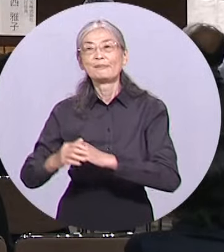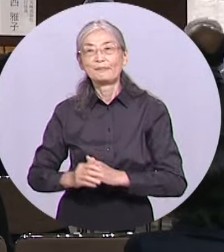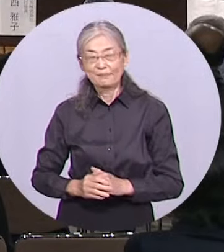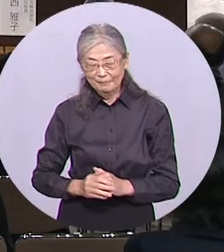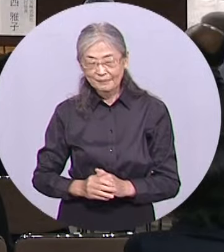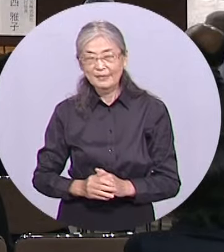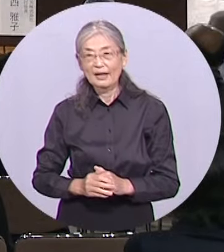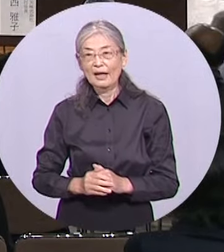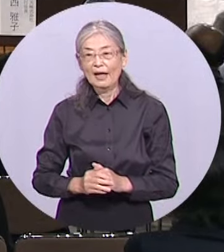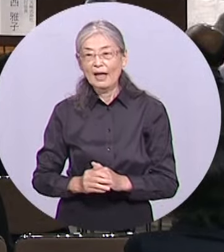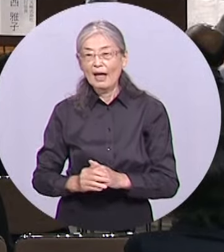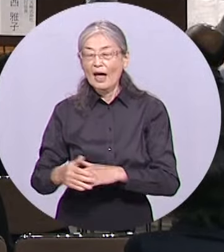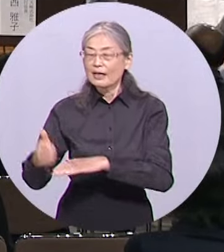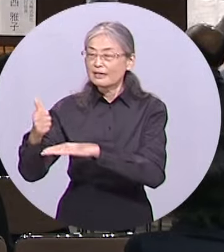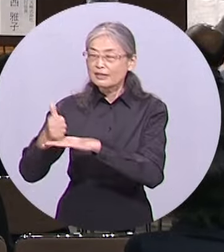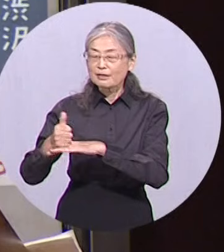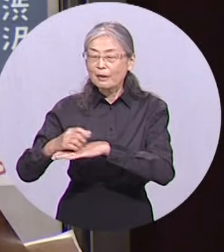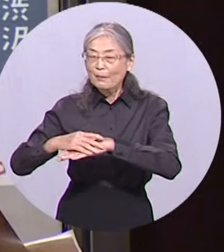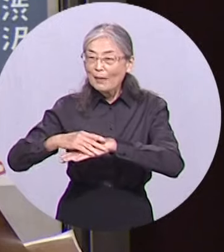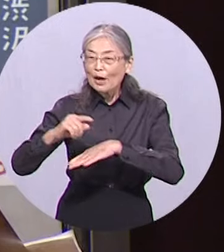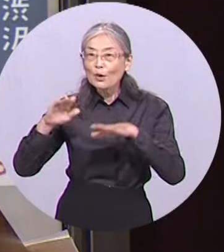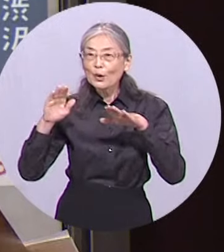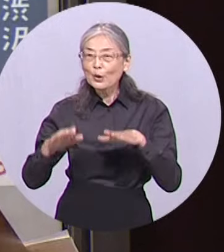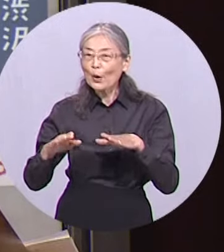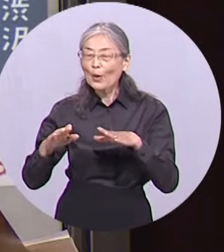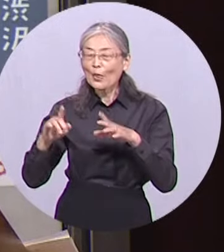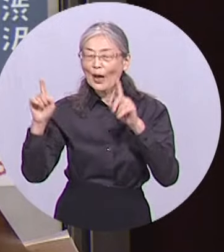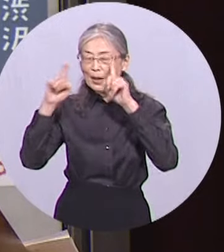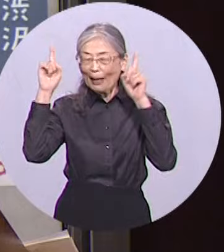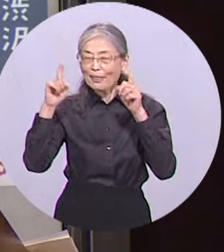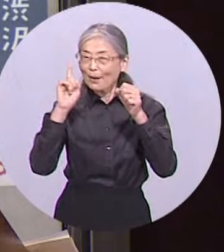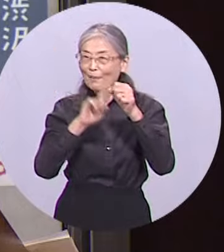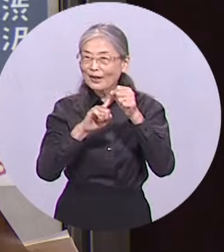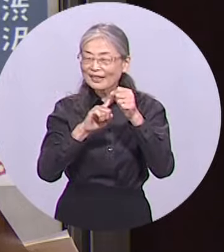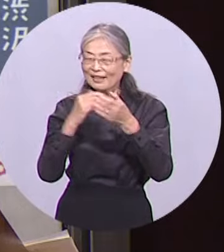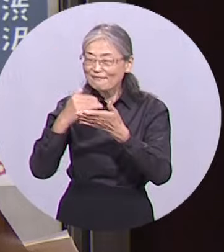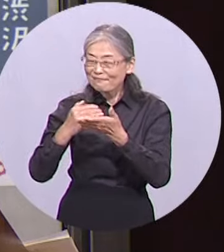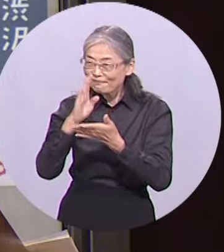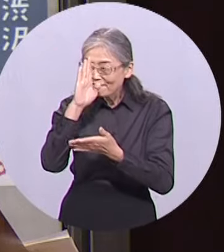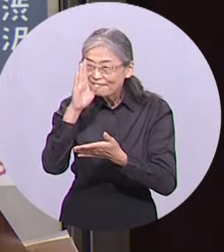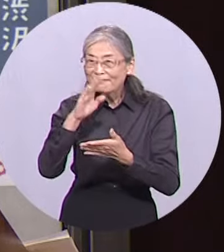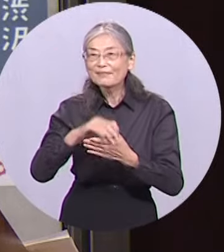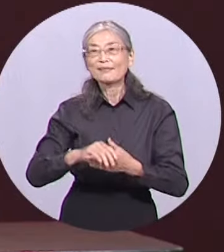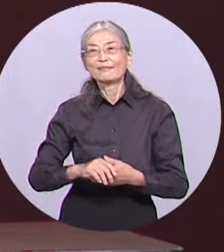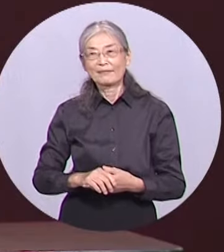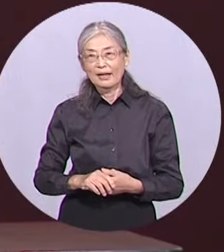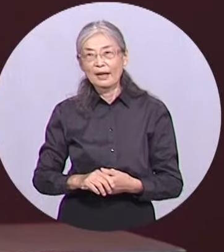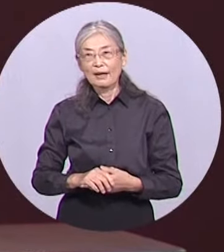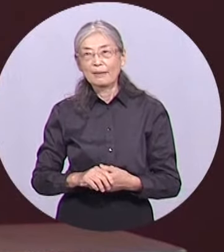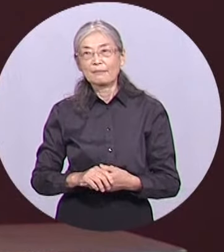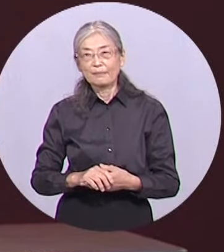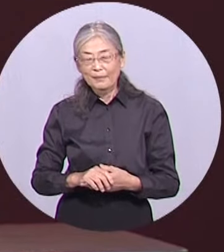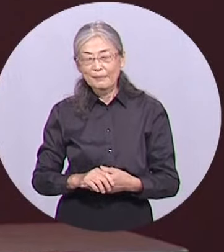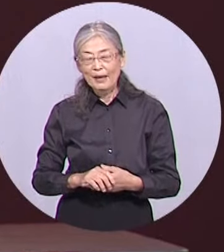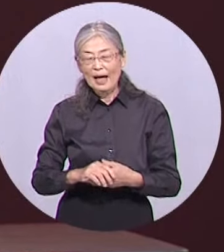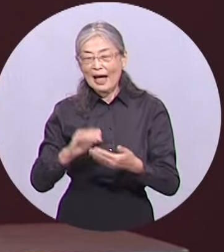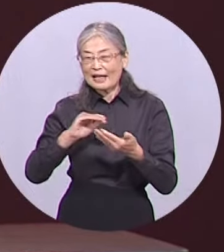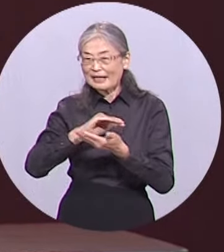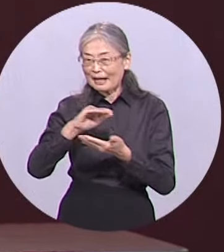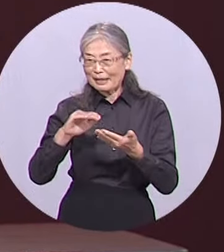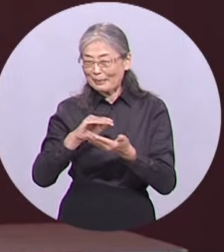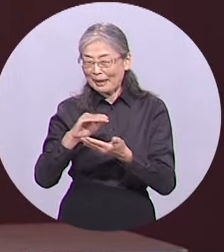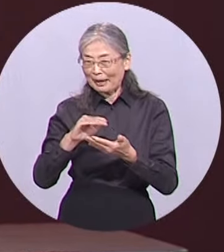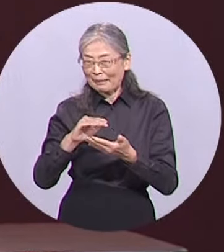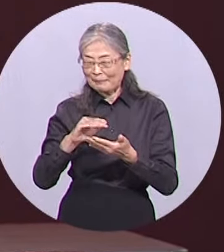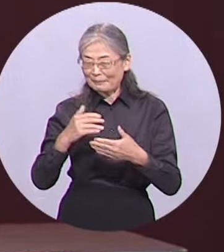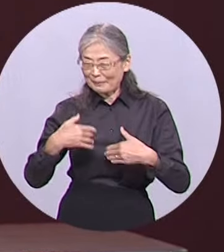それでは大野知事、はじめに本日のトークイベントの狙いなどをお聞かせいただけますでしょうか。 いよいよ埼玉県が